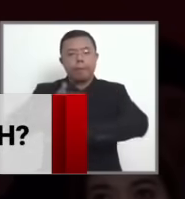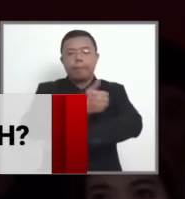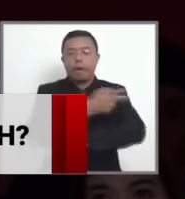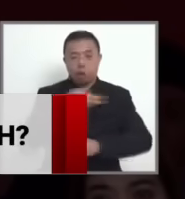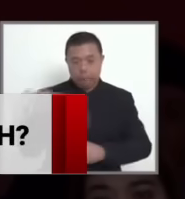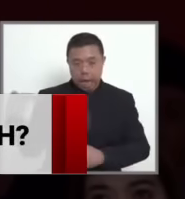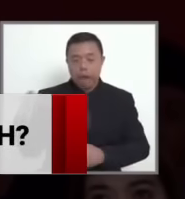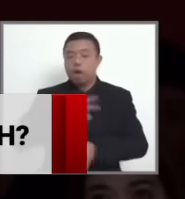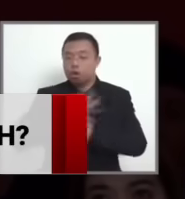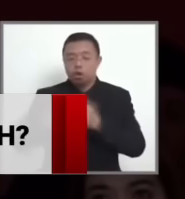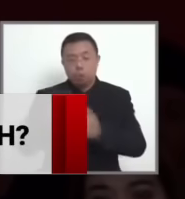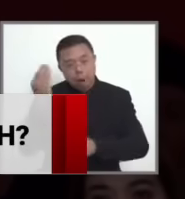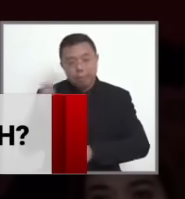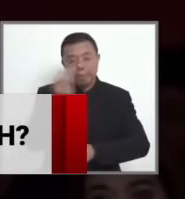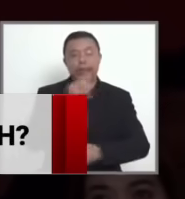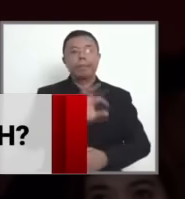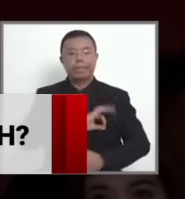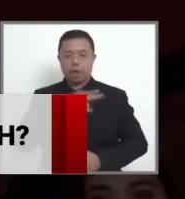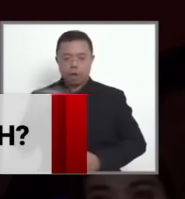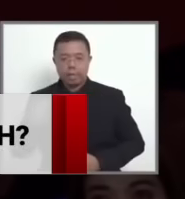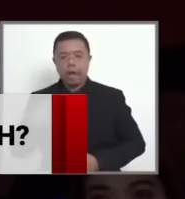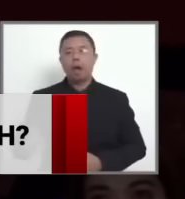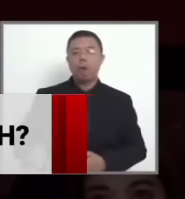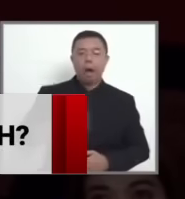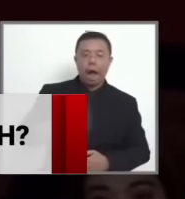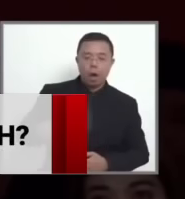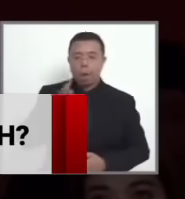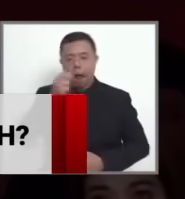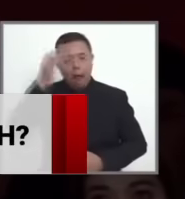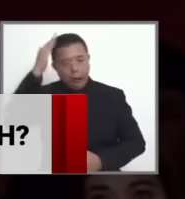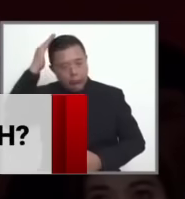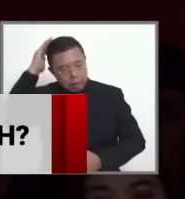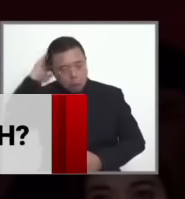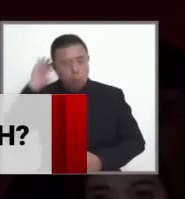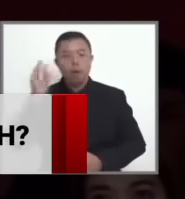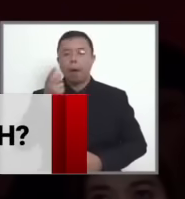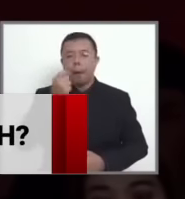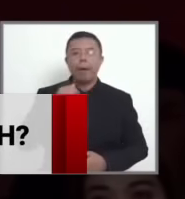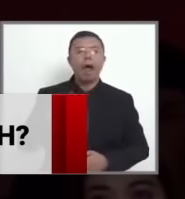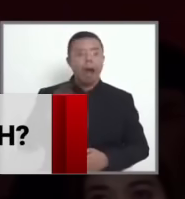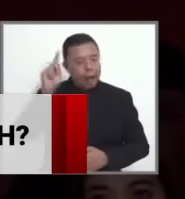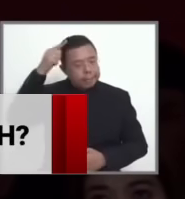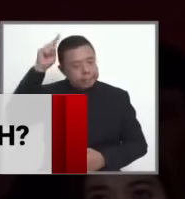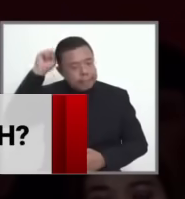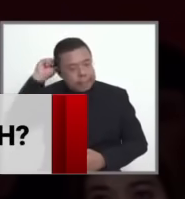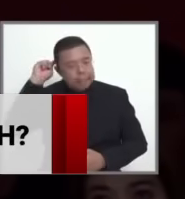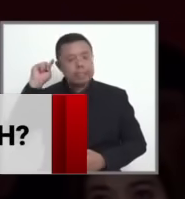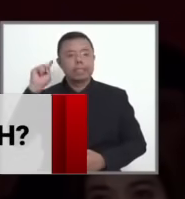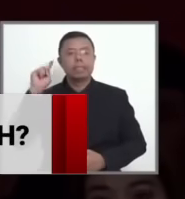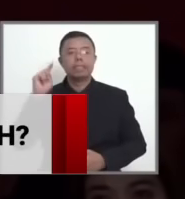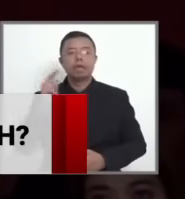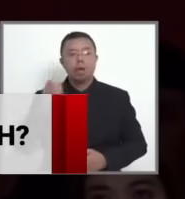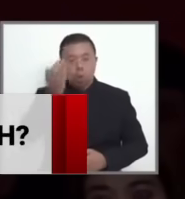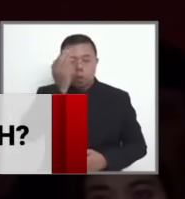Indonesia, semua presiden Indonesia, Bung Karno, Pak Harto, Pak Habibie,